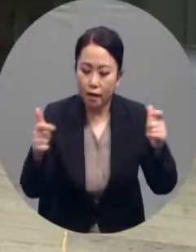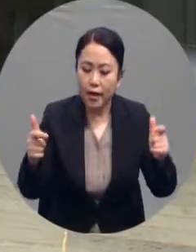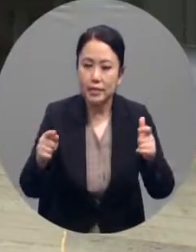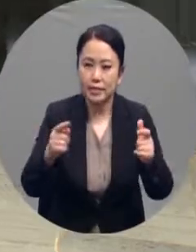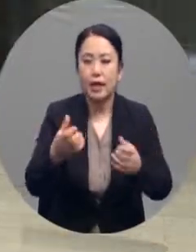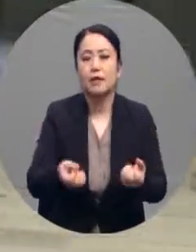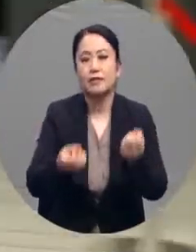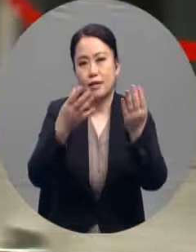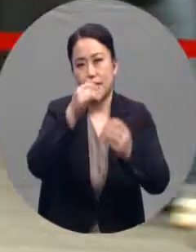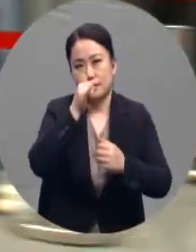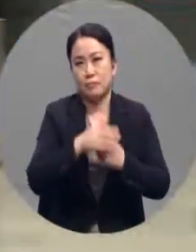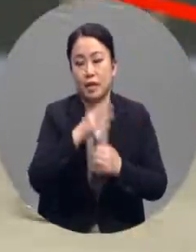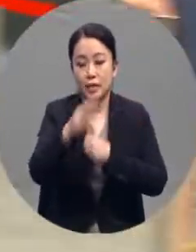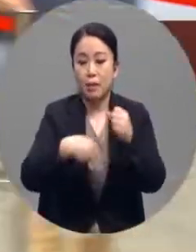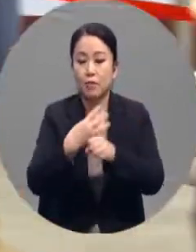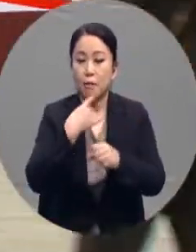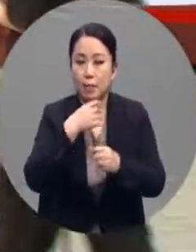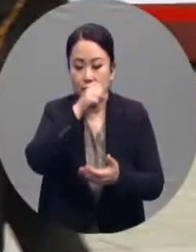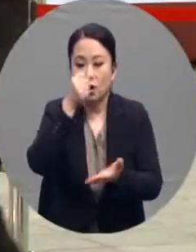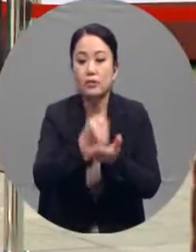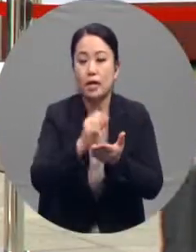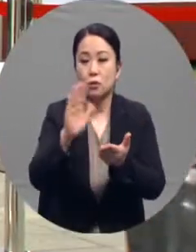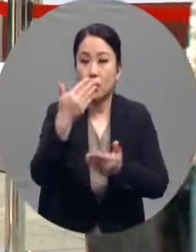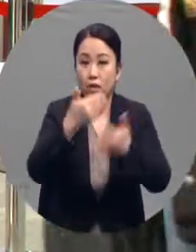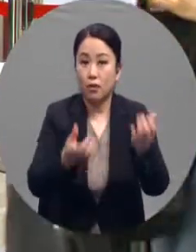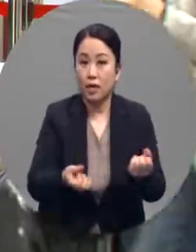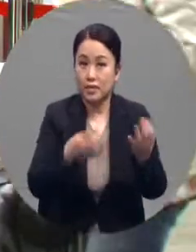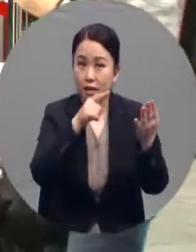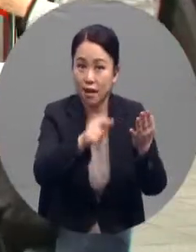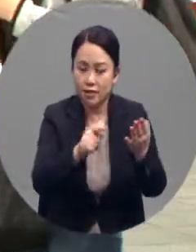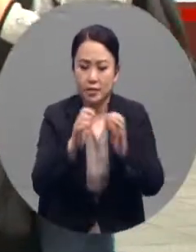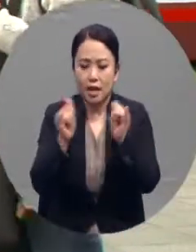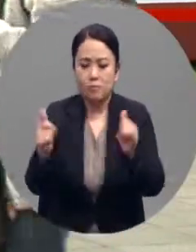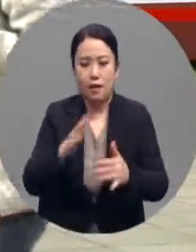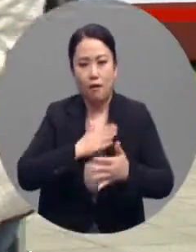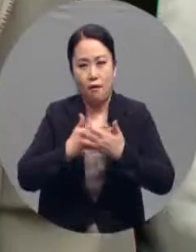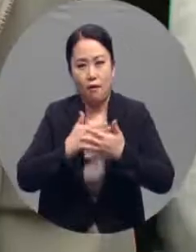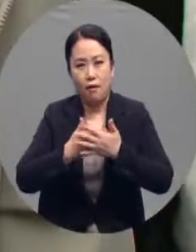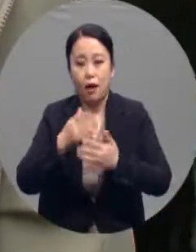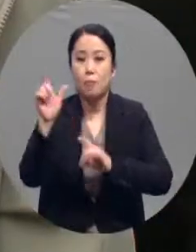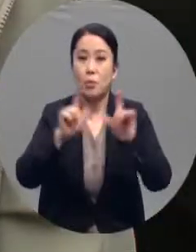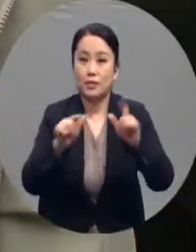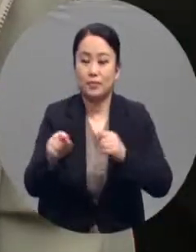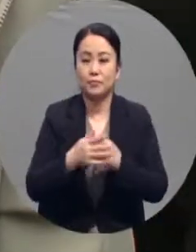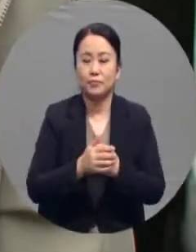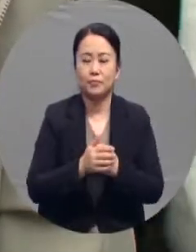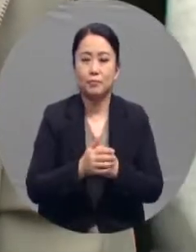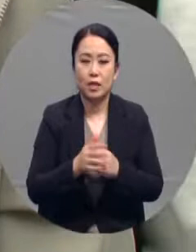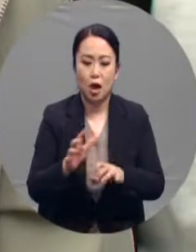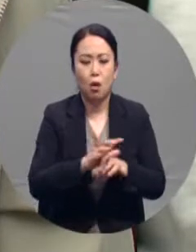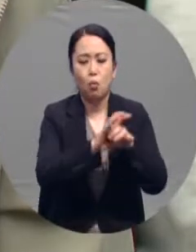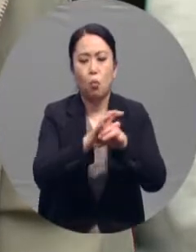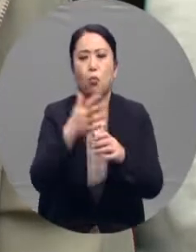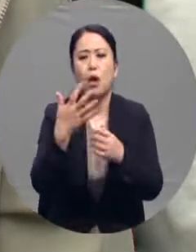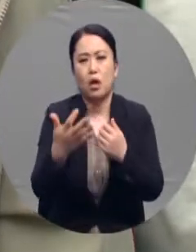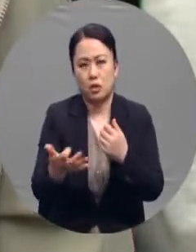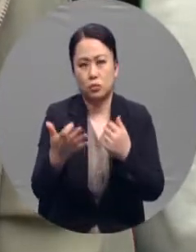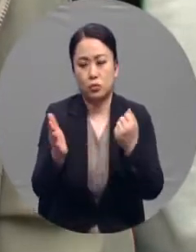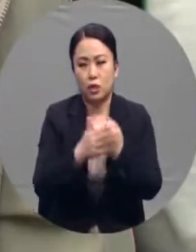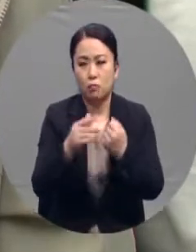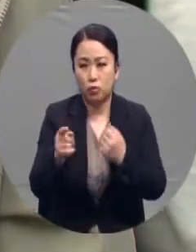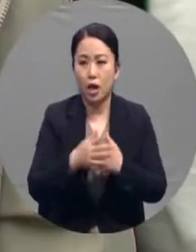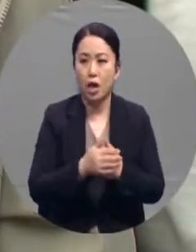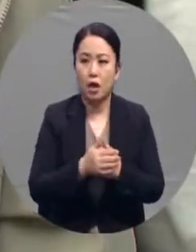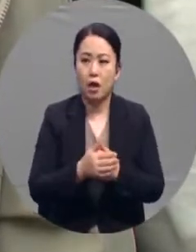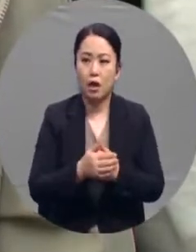진행됩니다. 3년 만에 정상 운영되는 영화제에 팬들은 설렘 모습입니다. 코로나 때문에 아마